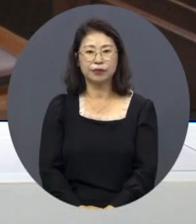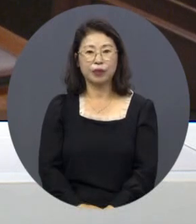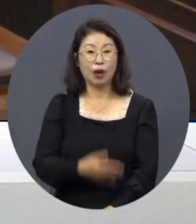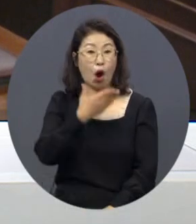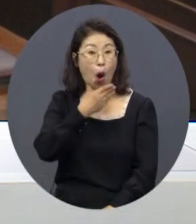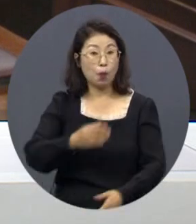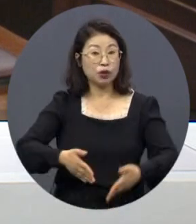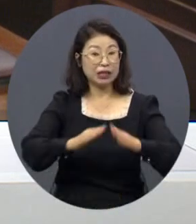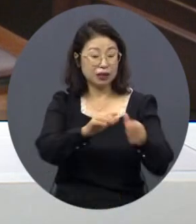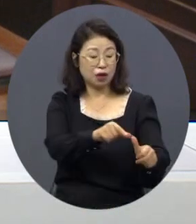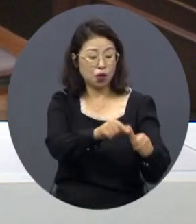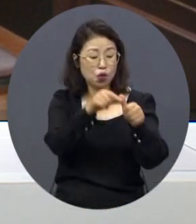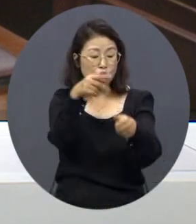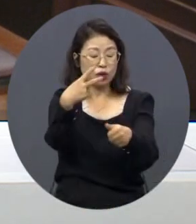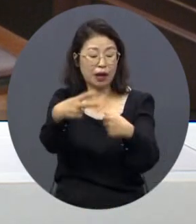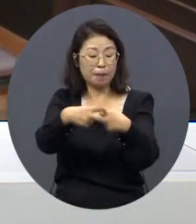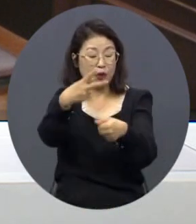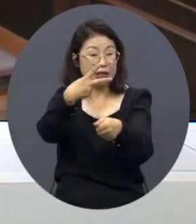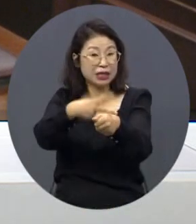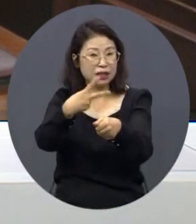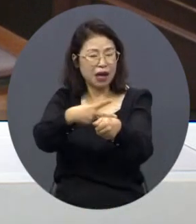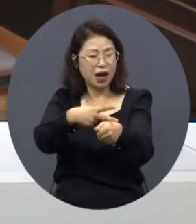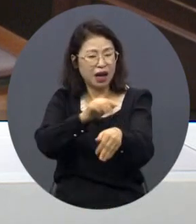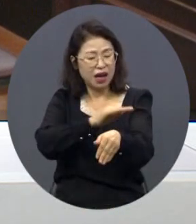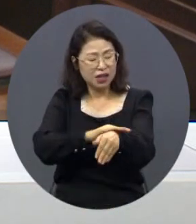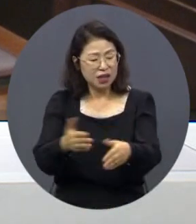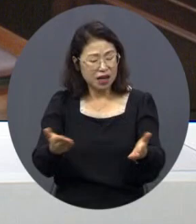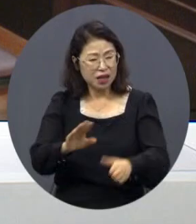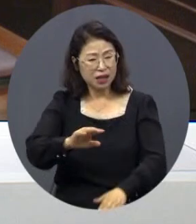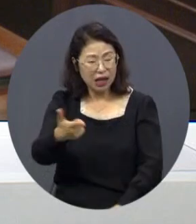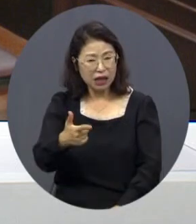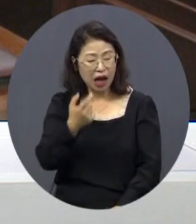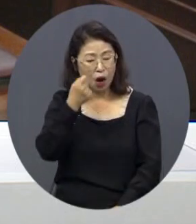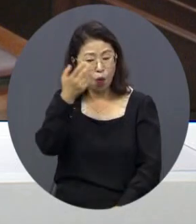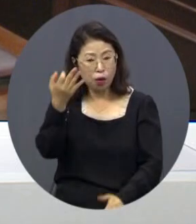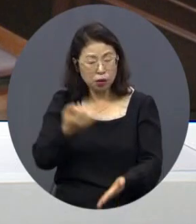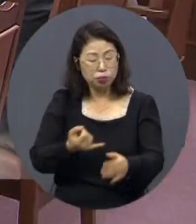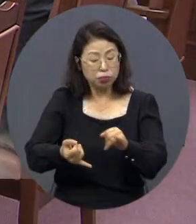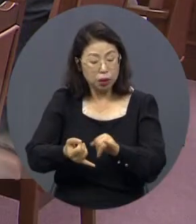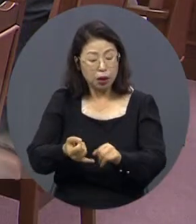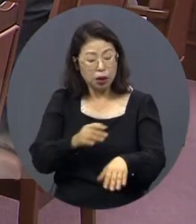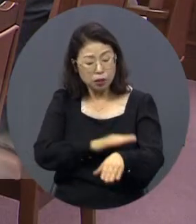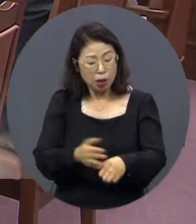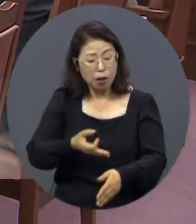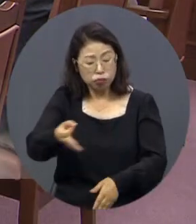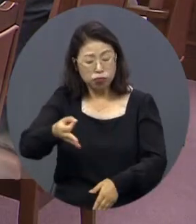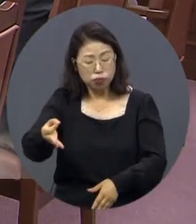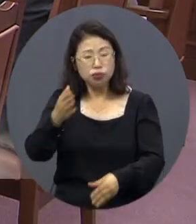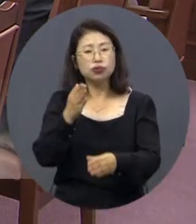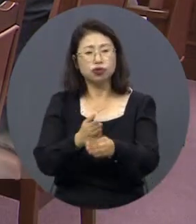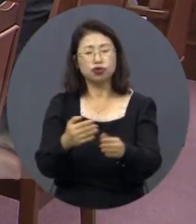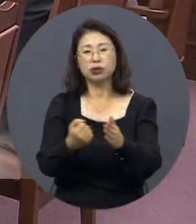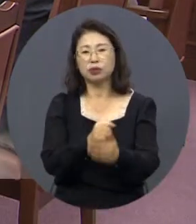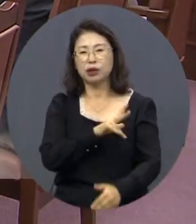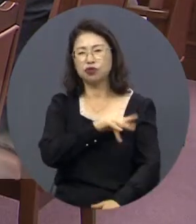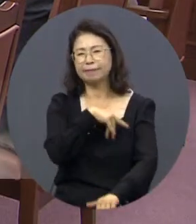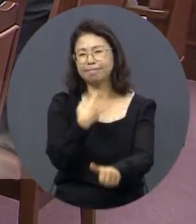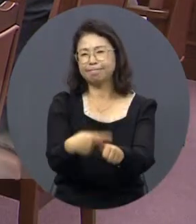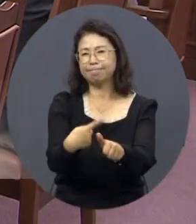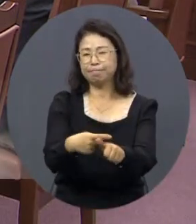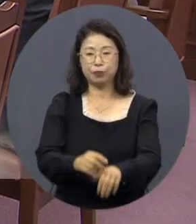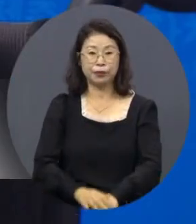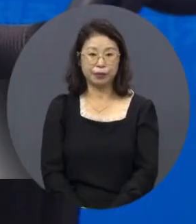복지 시설에 고용된 촉탁 의사가 제대로 근무하지 않고 급여한 챙긴 일이 발생해 도의회에서 비판이